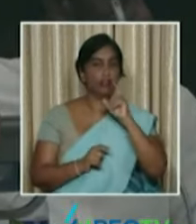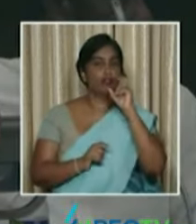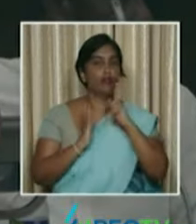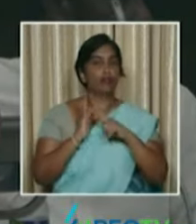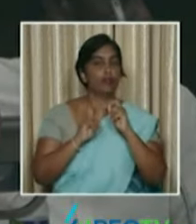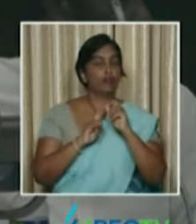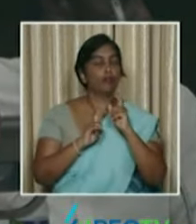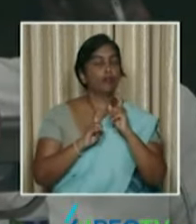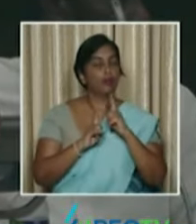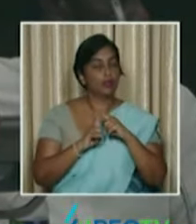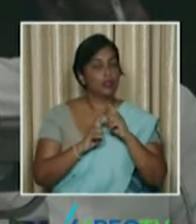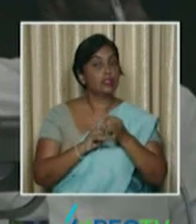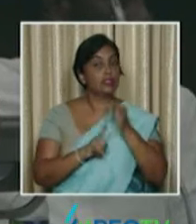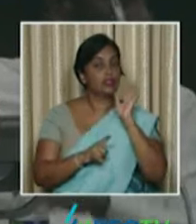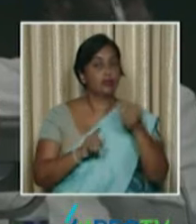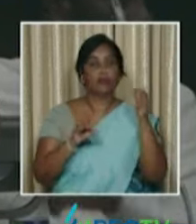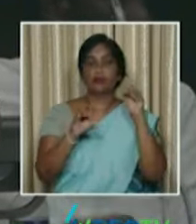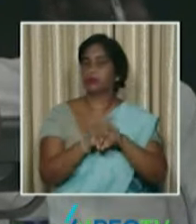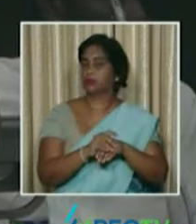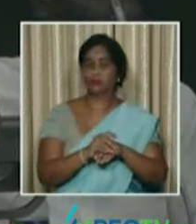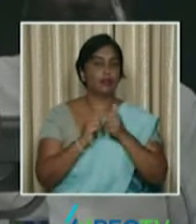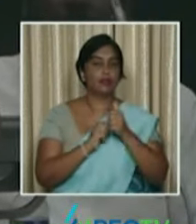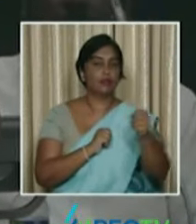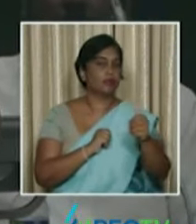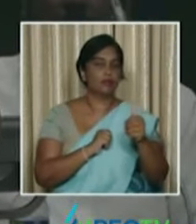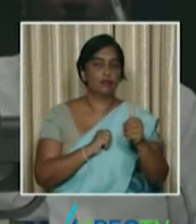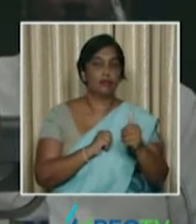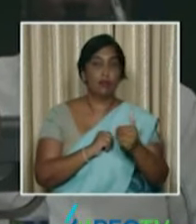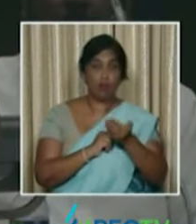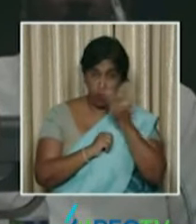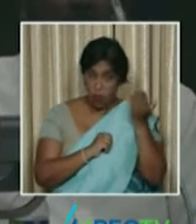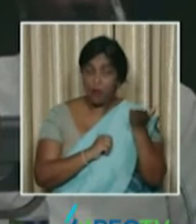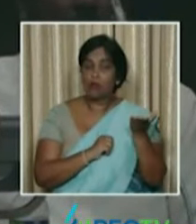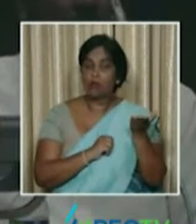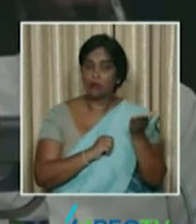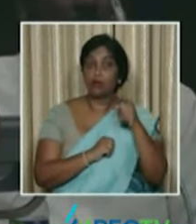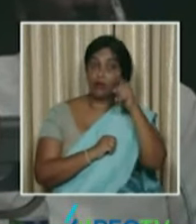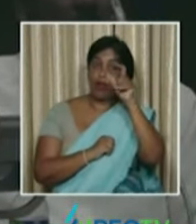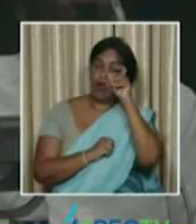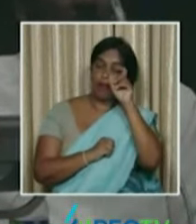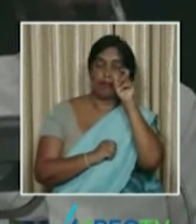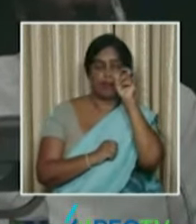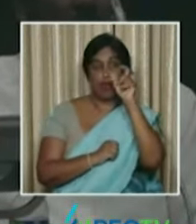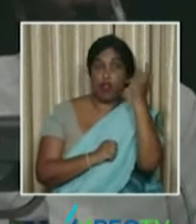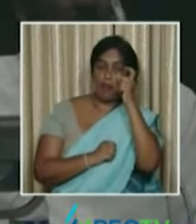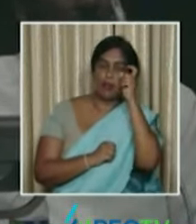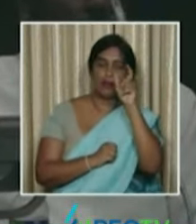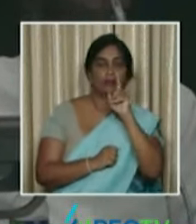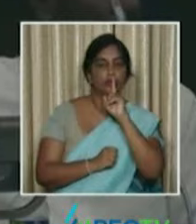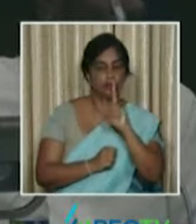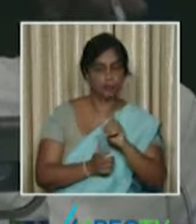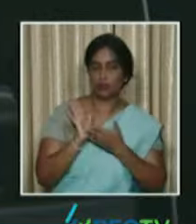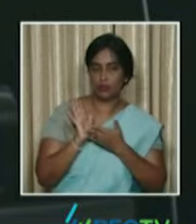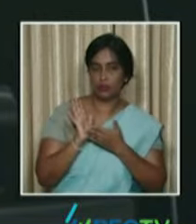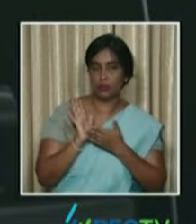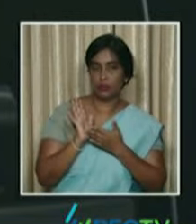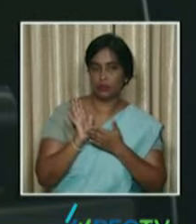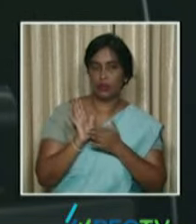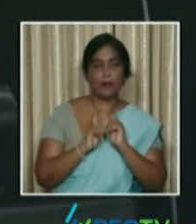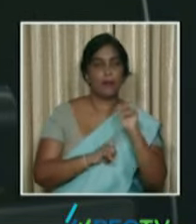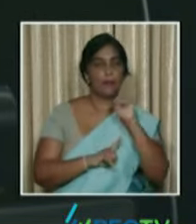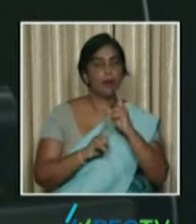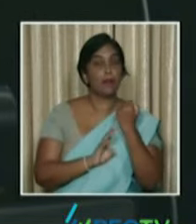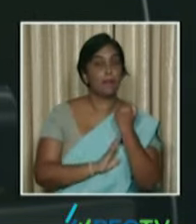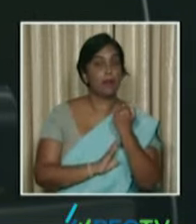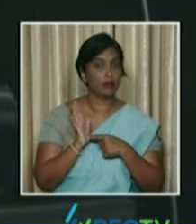කමිටුවේ සභාපතිවරයා විදියට තවදුරටත් එතුමාට කටයුතු කරන්න පුළුවන්ද කියන එක පිළිබඳව ඔබතුමා හොයලා බලන්න කියලා මම තාම ආදරේ කිලා සිටිනවා. පාර්ලිමේන්තු